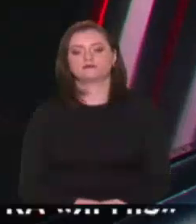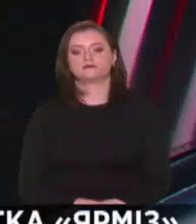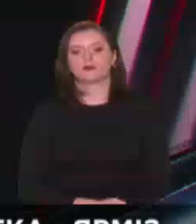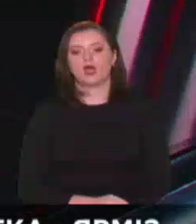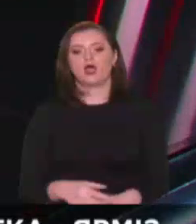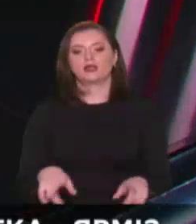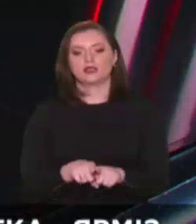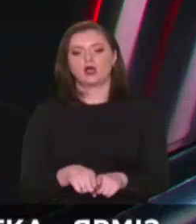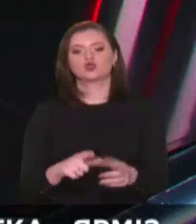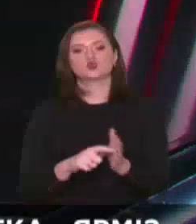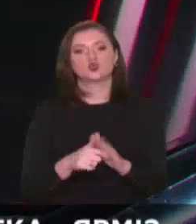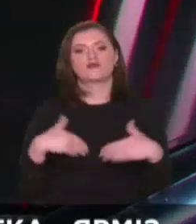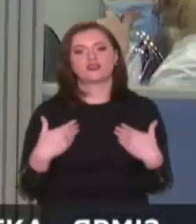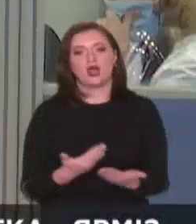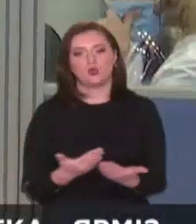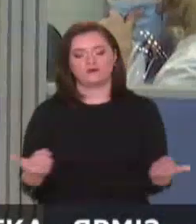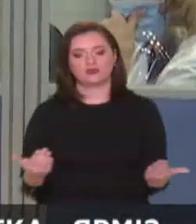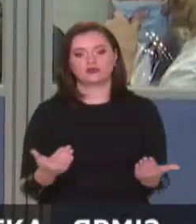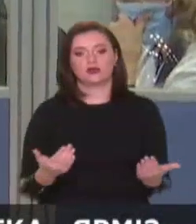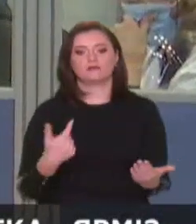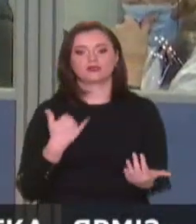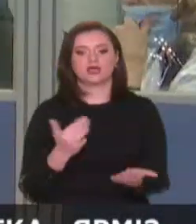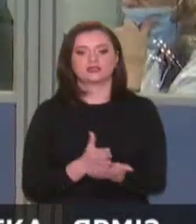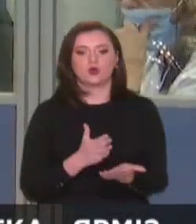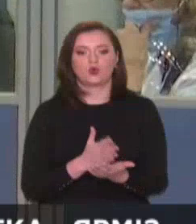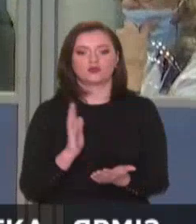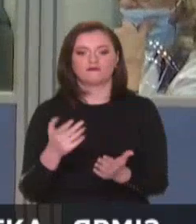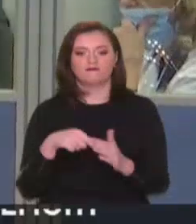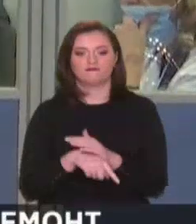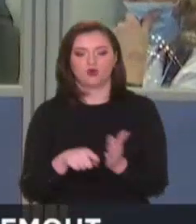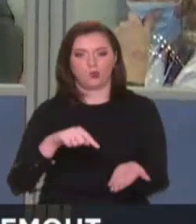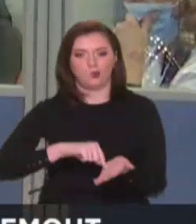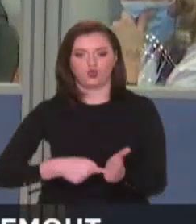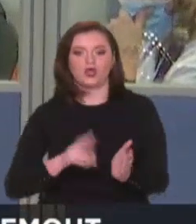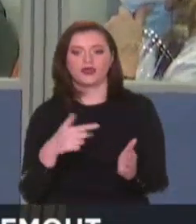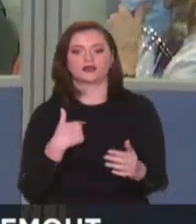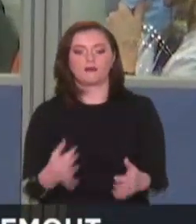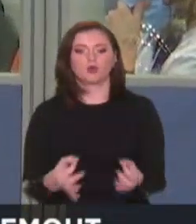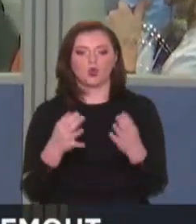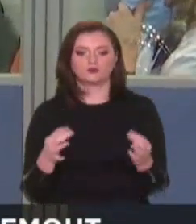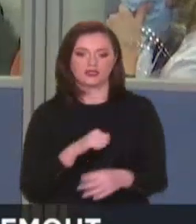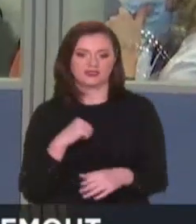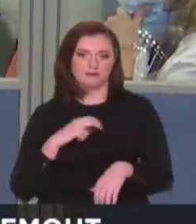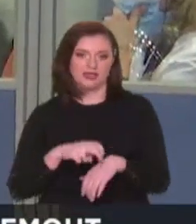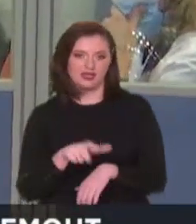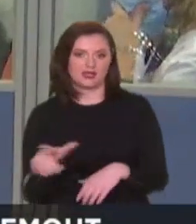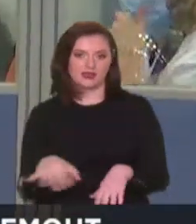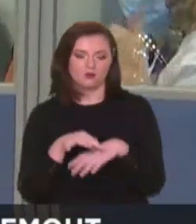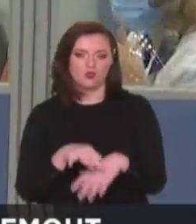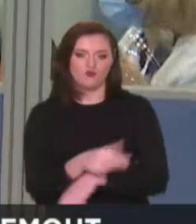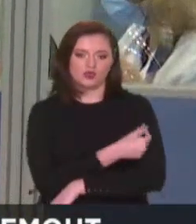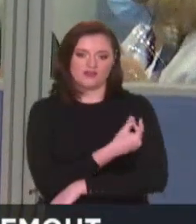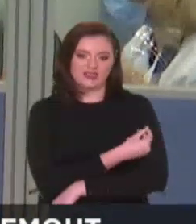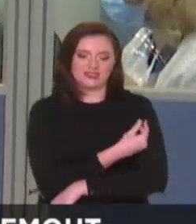Так, студія, я вітаю вас. Так, ми зараз знаходимося у самому пункті. Як нам розповідали самі лікарі, які проводили